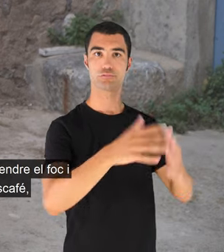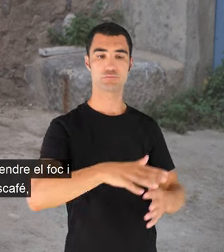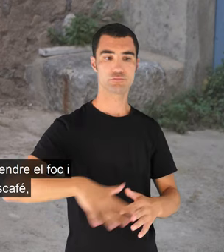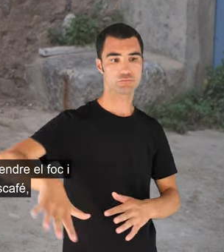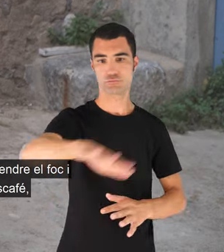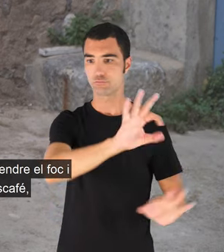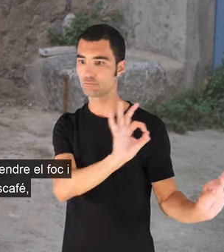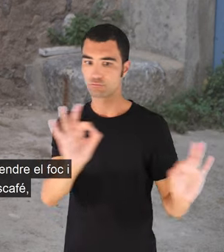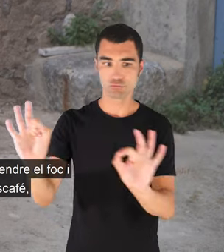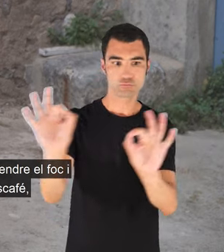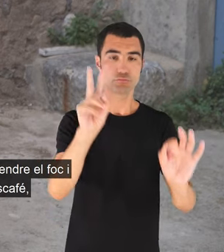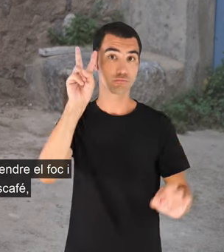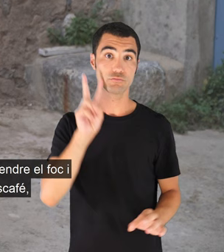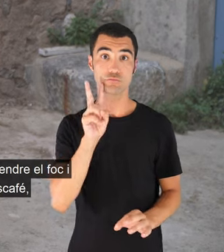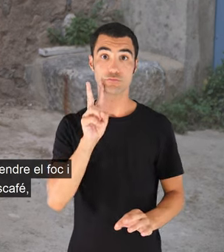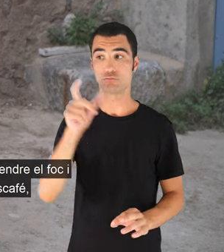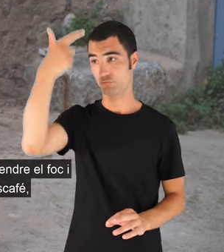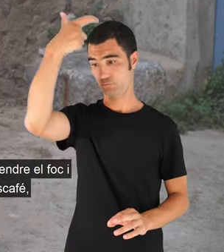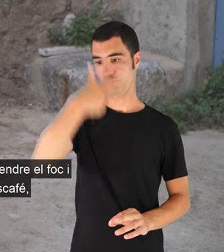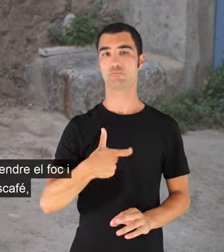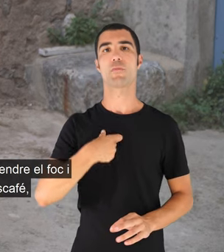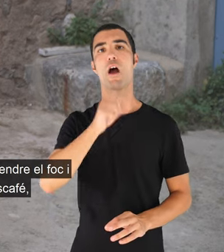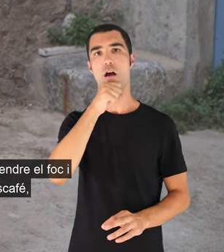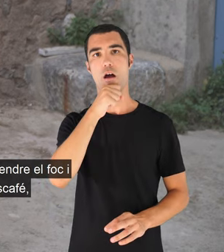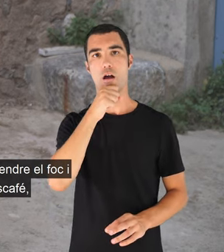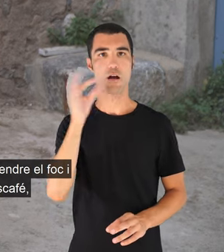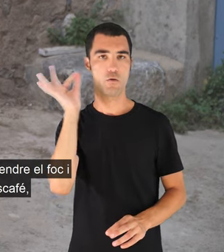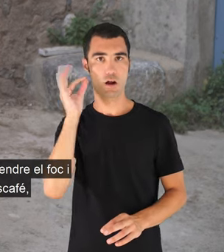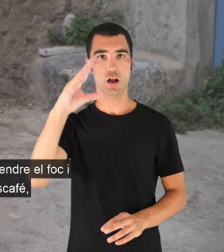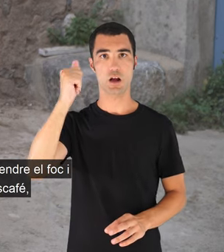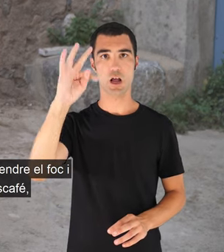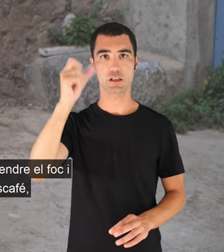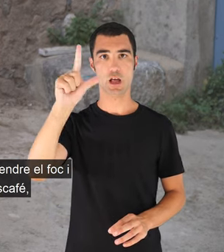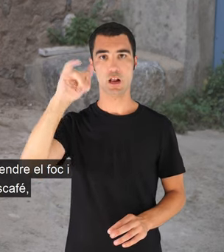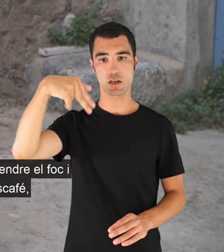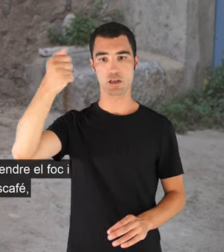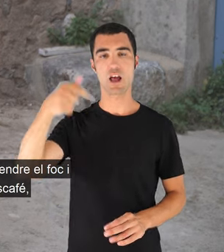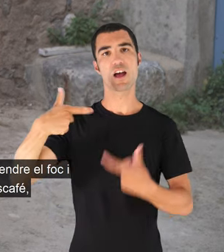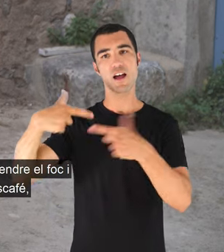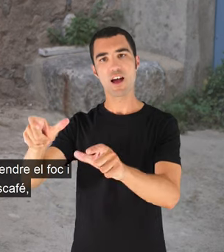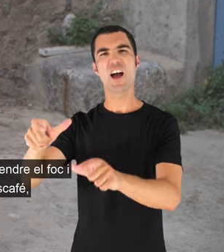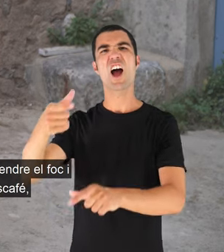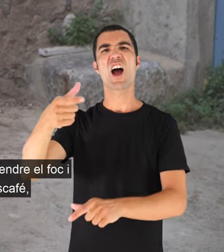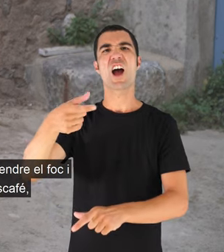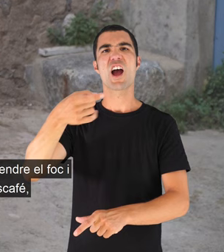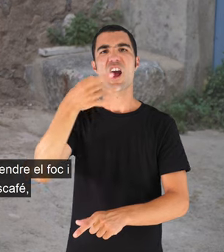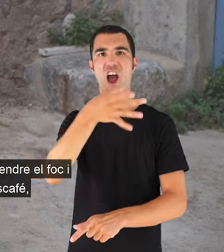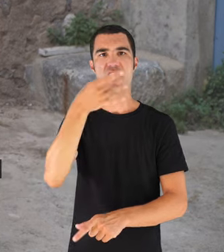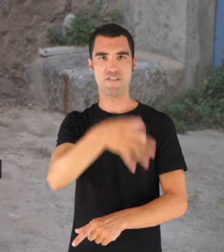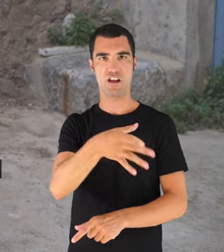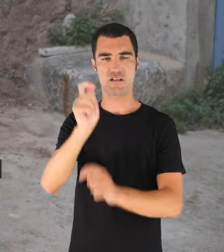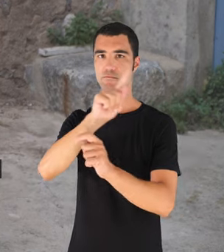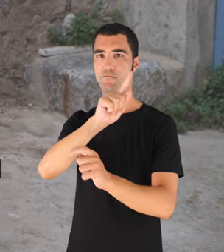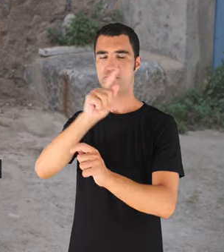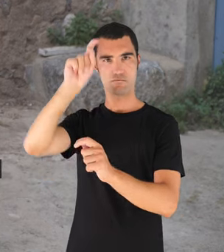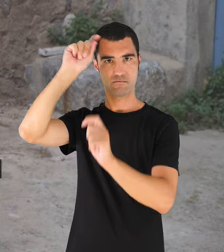predina meva. La meva predina, que no m'hi ha catalina, viscafè. Sí, sí, sí, sí. I